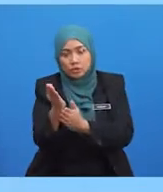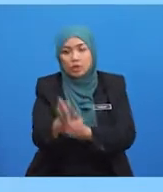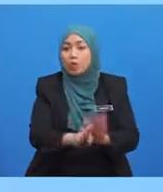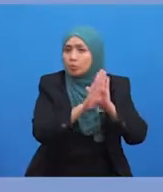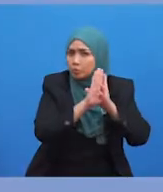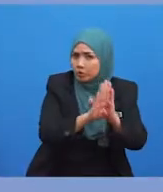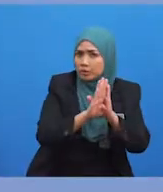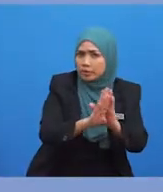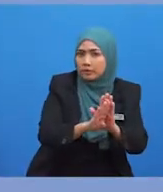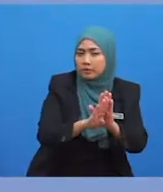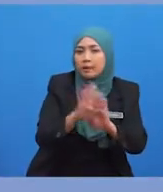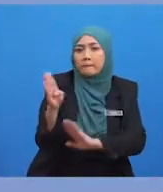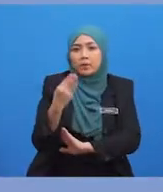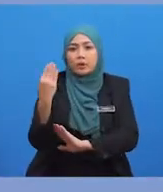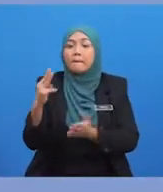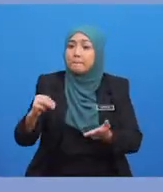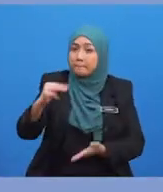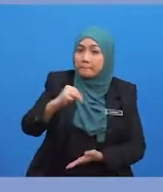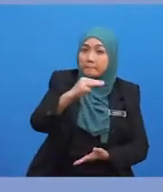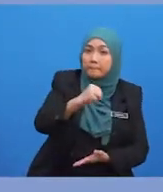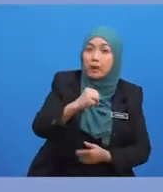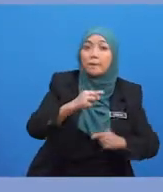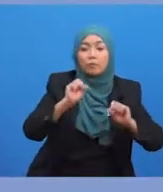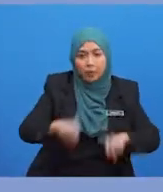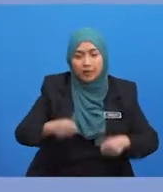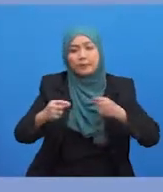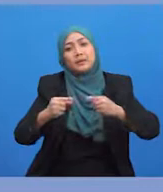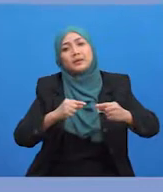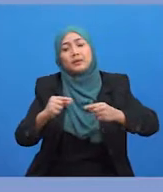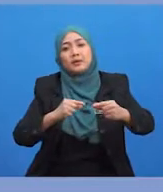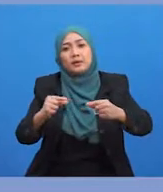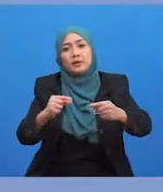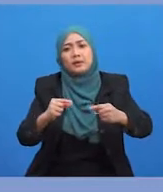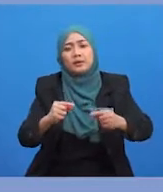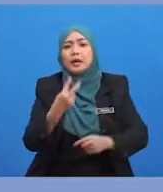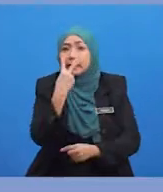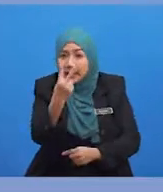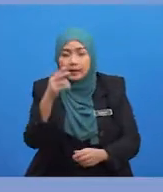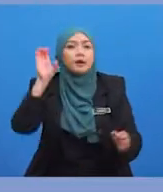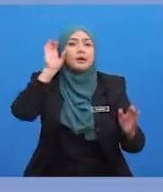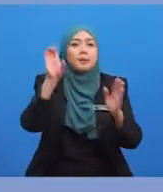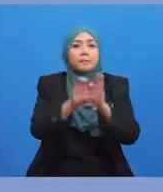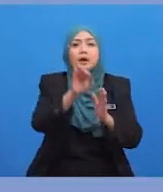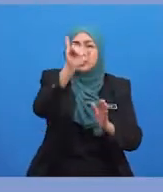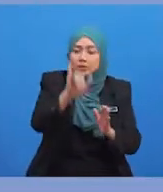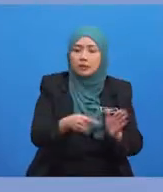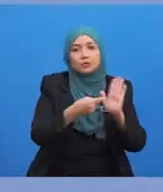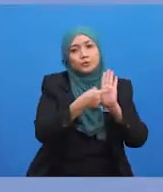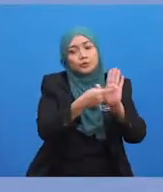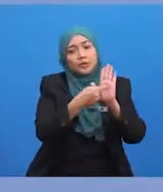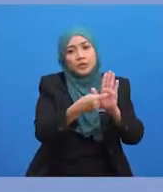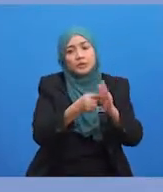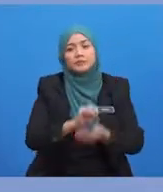membuktikan bahawa mikroorganisma bergerak. Lihat gambar eksperimen yang dipaparkan, murid-murid.